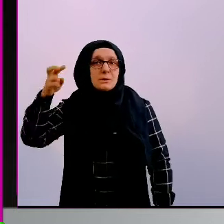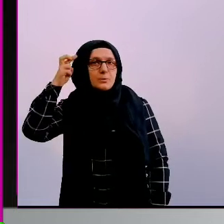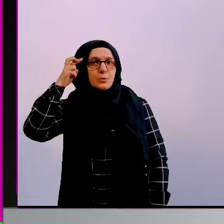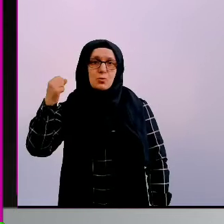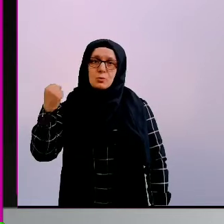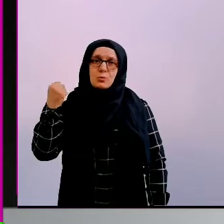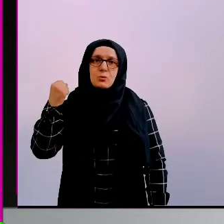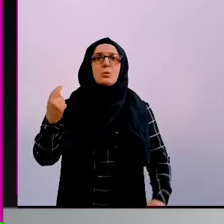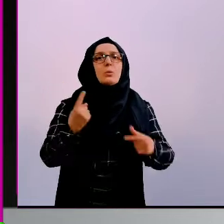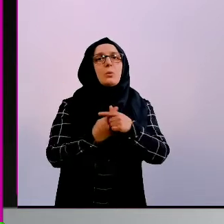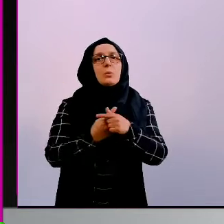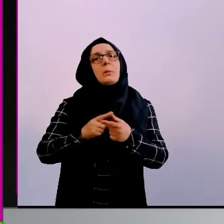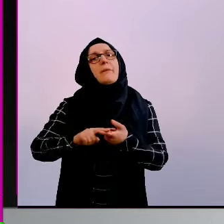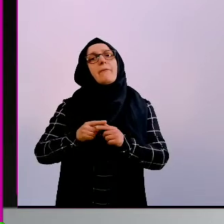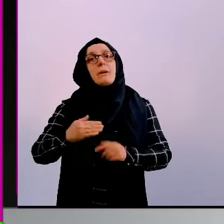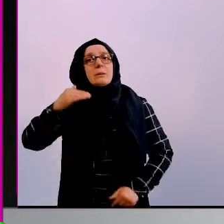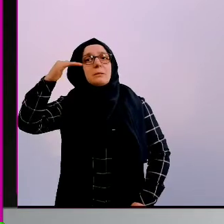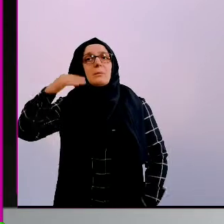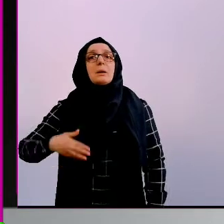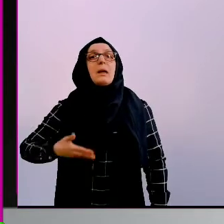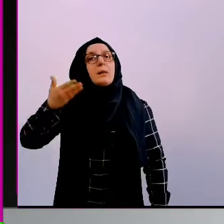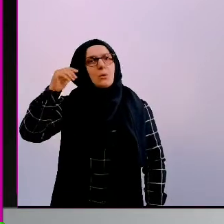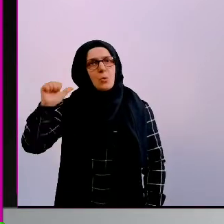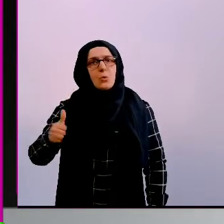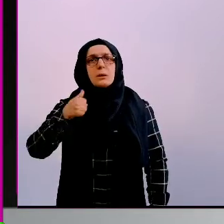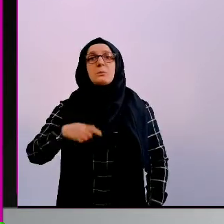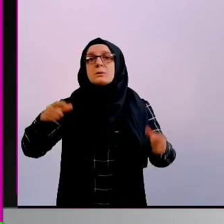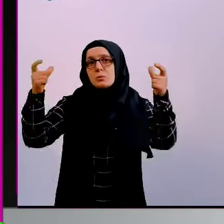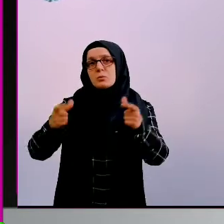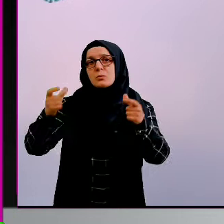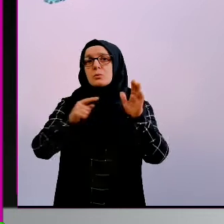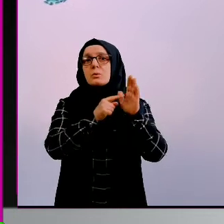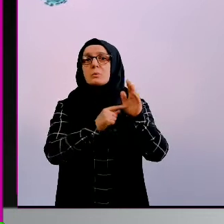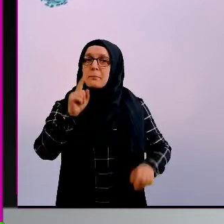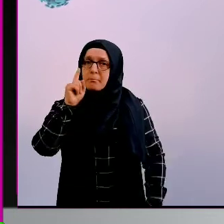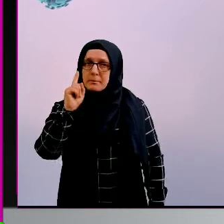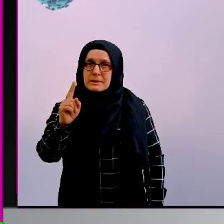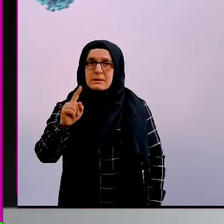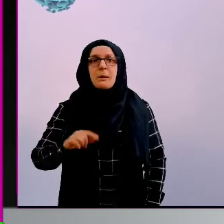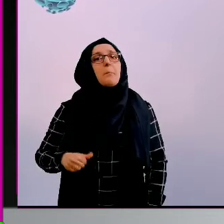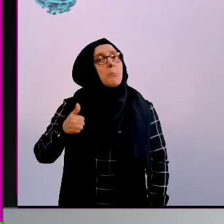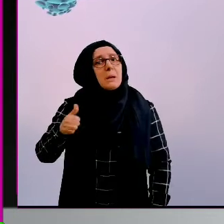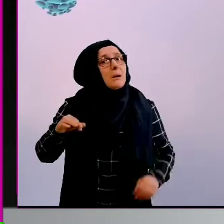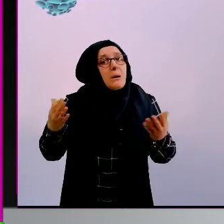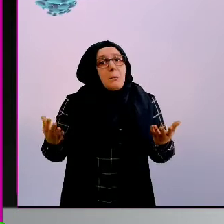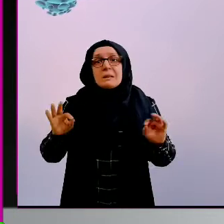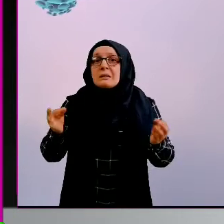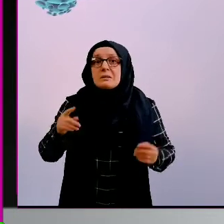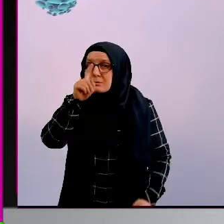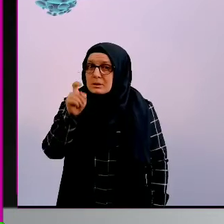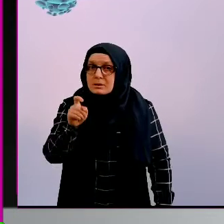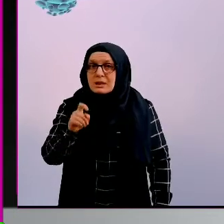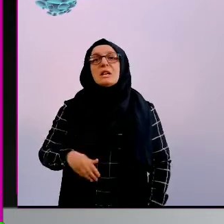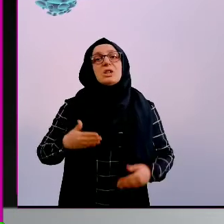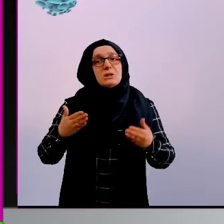birisi. Çocuklarımızın gelecekteki yaşamlarını olumsuz etkileyecek duygulara kapılmadan bu süreci geçirmelerini sağlamak için